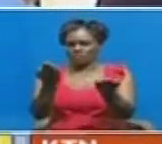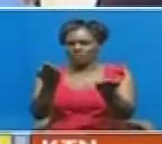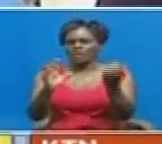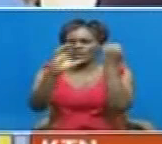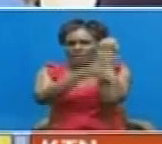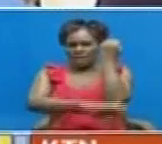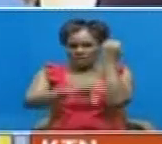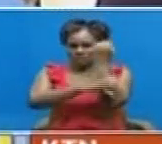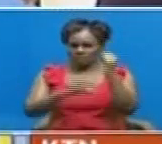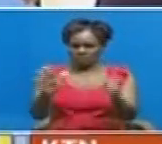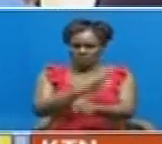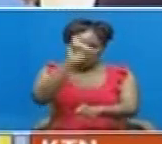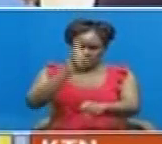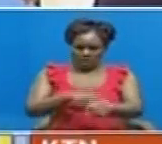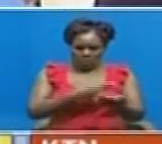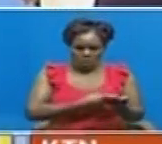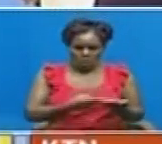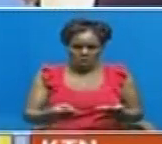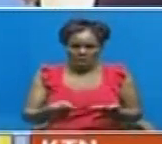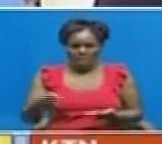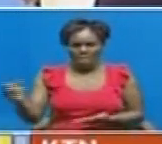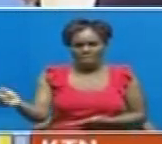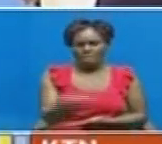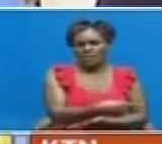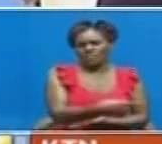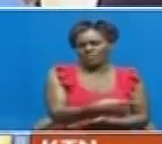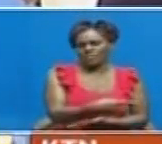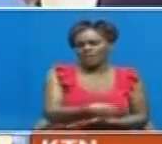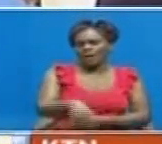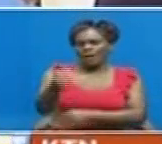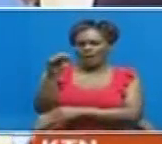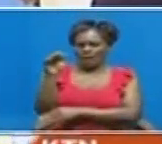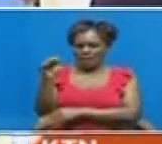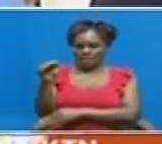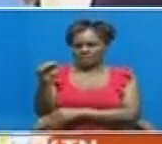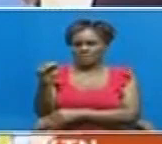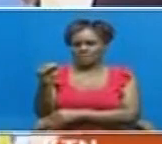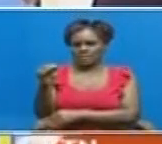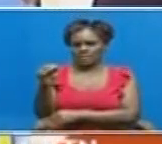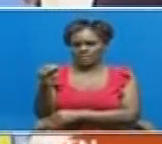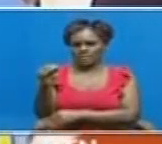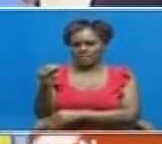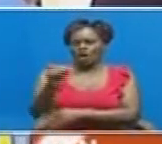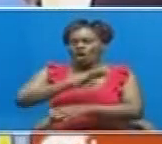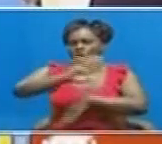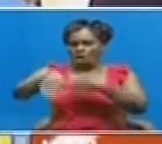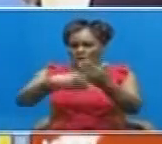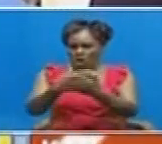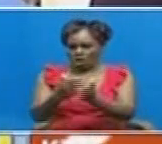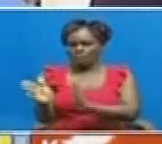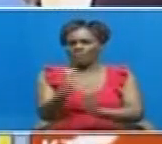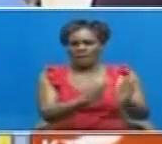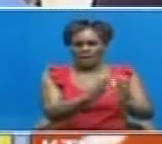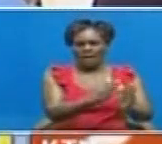the country during this holy month i have asked him to make all necessary